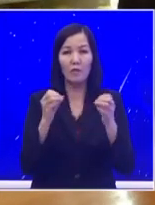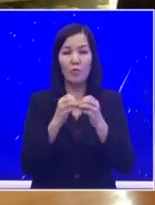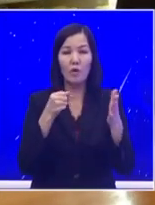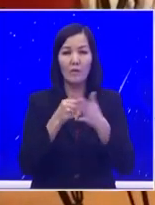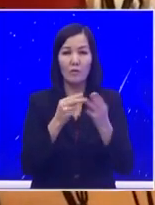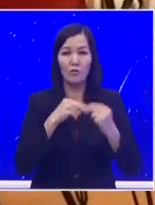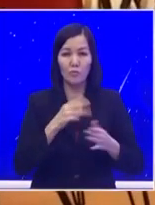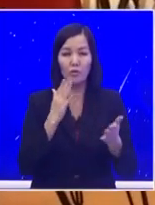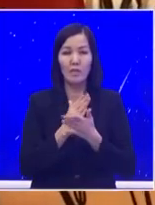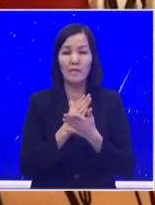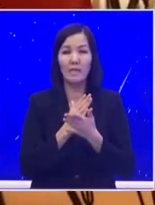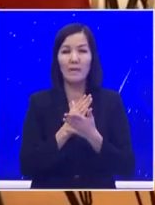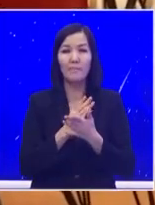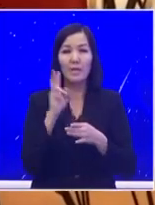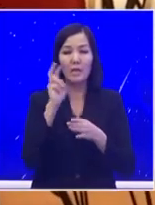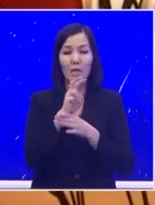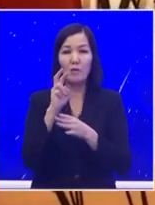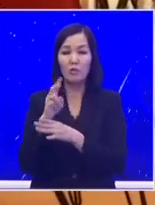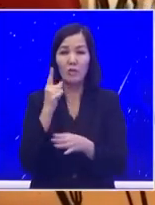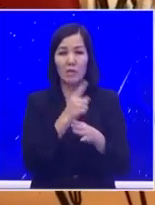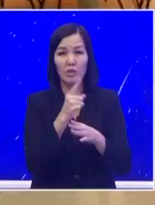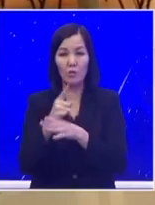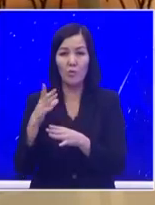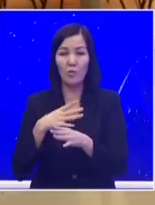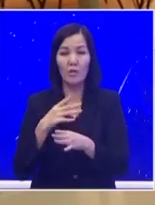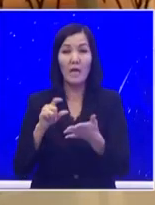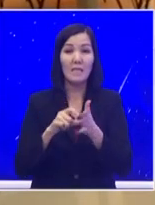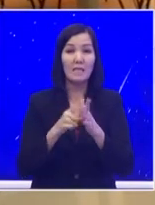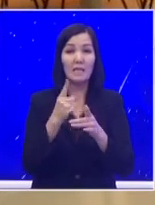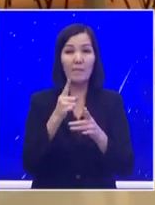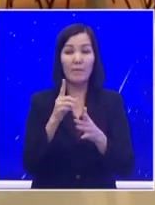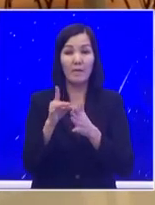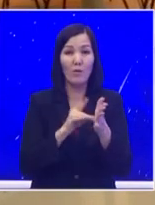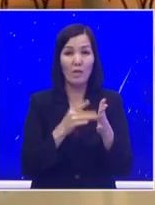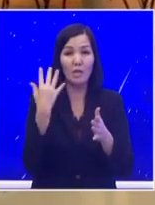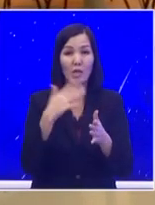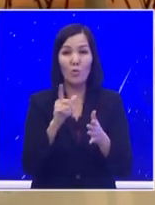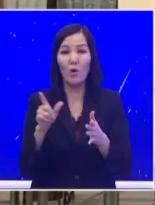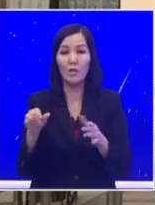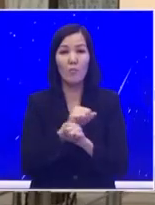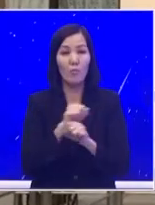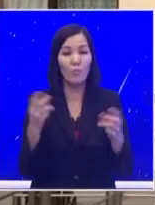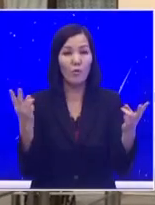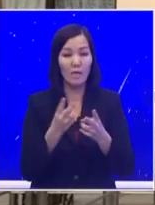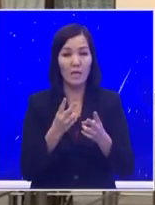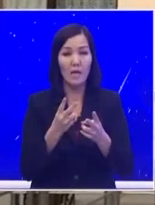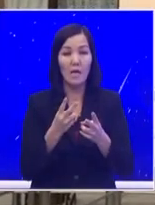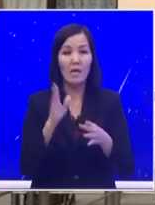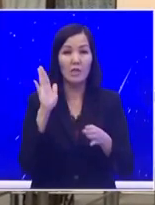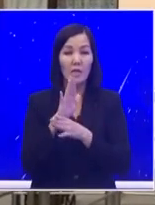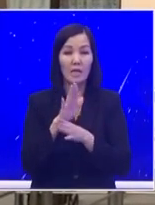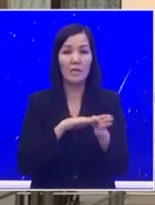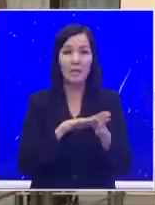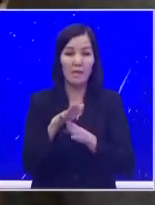жұмыс істейді. Келушілер санына да шектеу қойылды. Яғни залда бір уақытта 50 адам болмауы тиіс. Жарлықтар